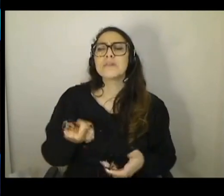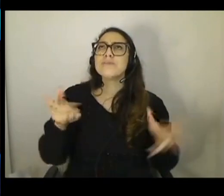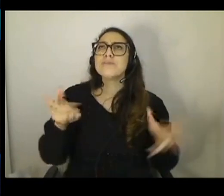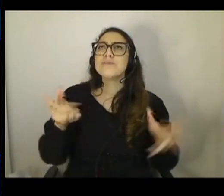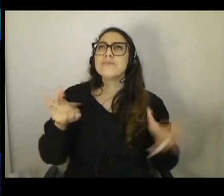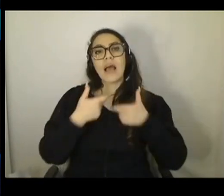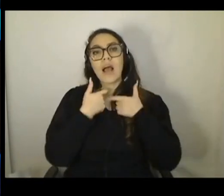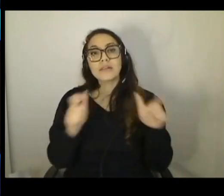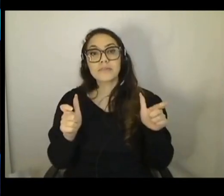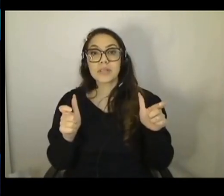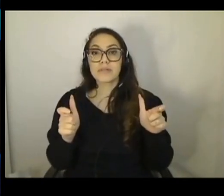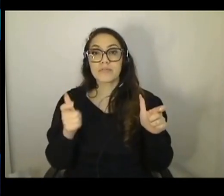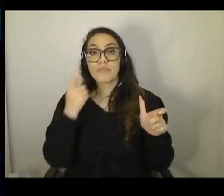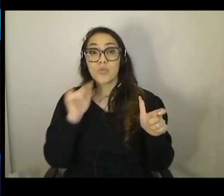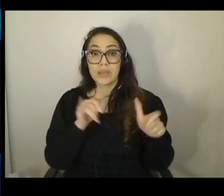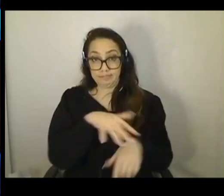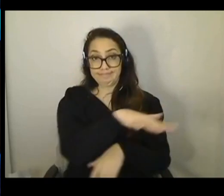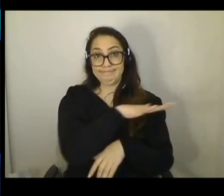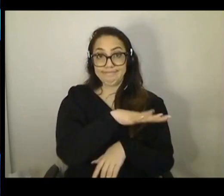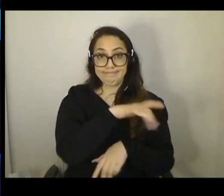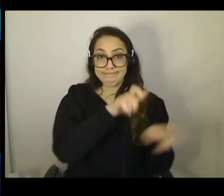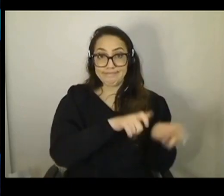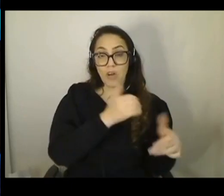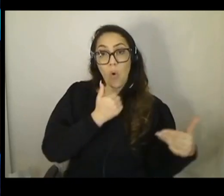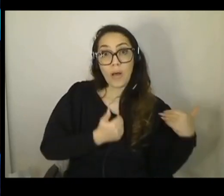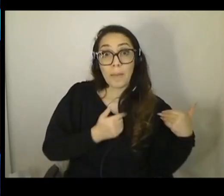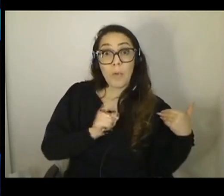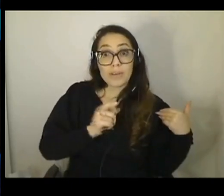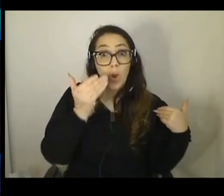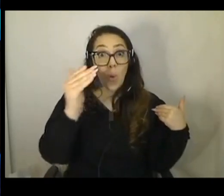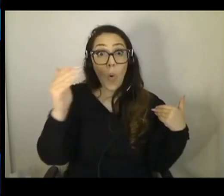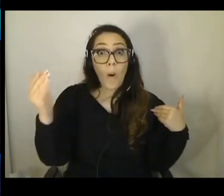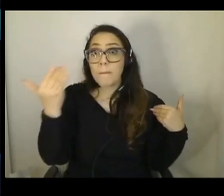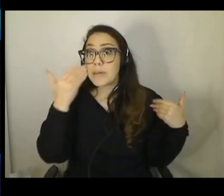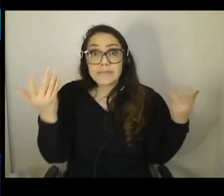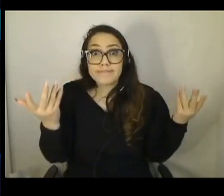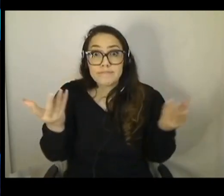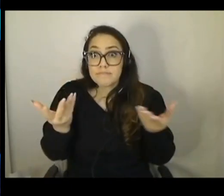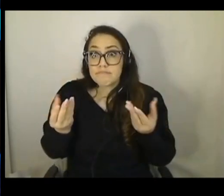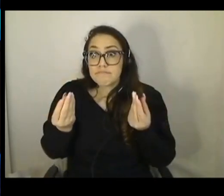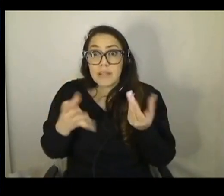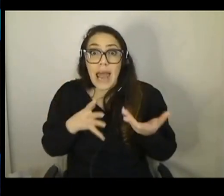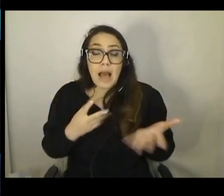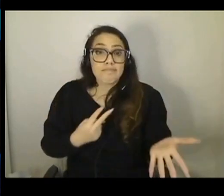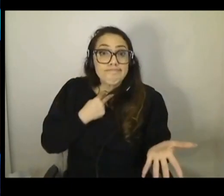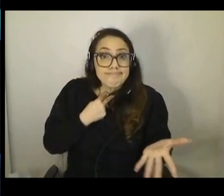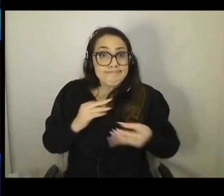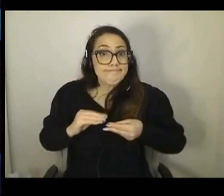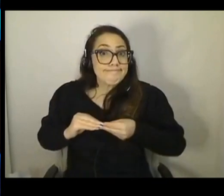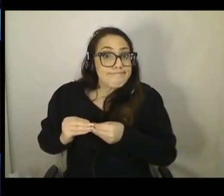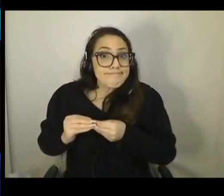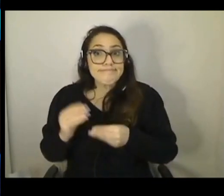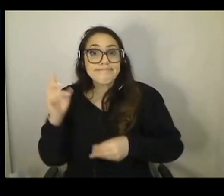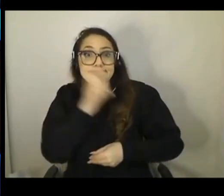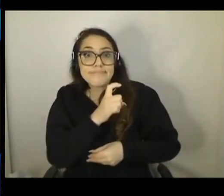sert d'abord aux personnes handicapées, mais aussi à toutes les personnes qui peuvent avoir d'autres types de difficultés, et je pense notamment aux